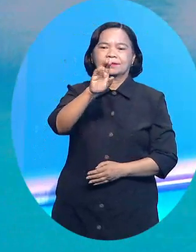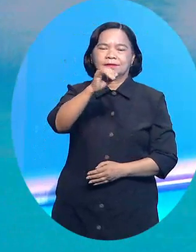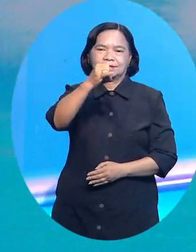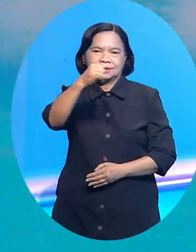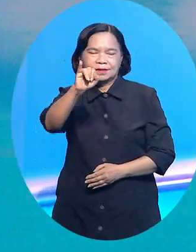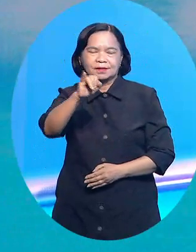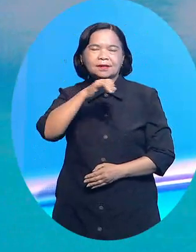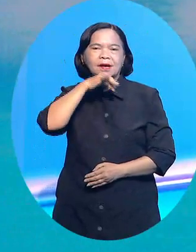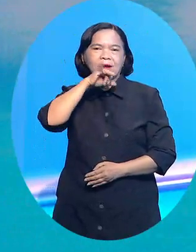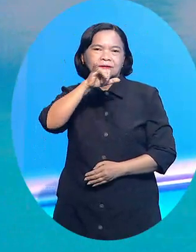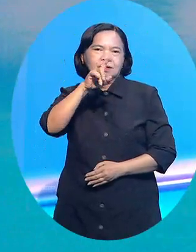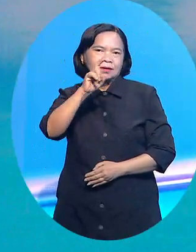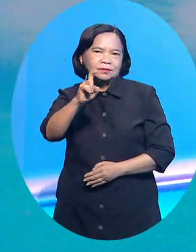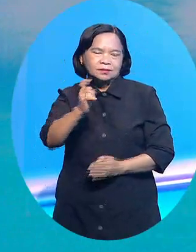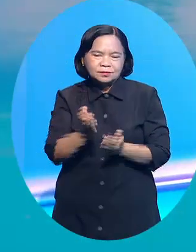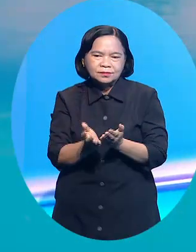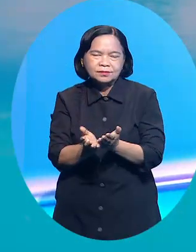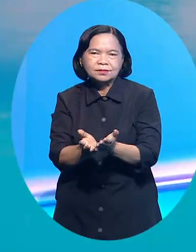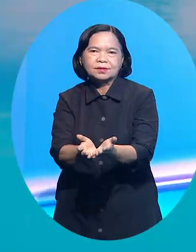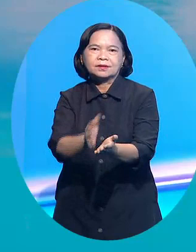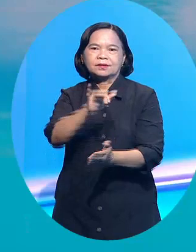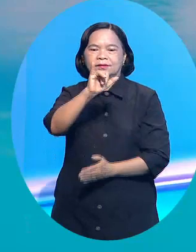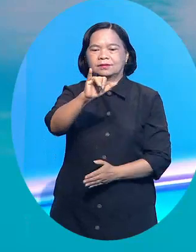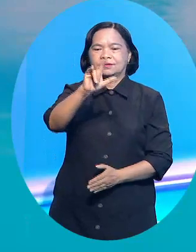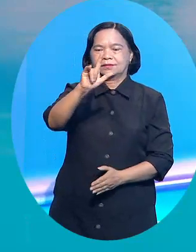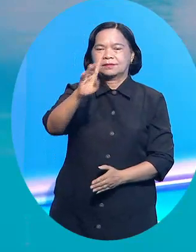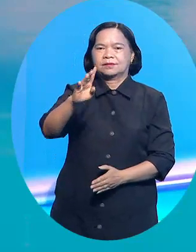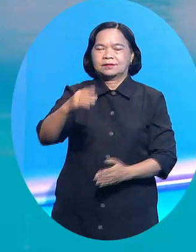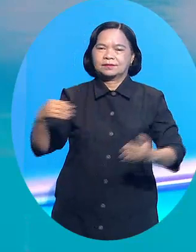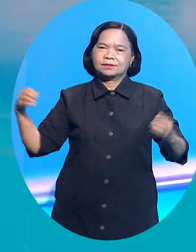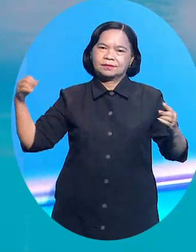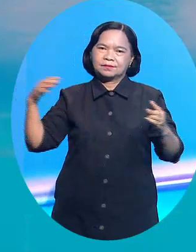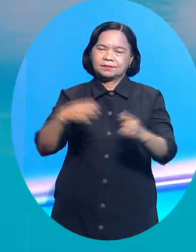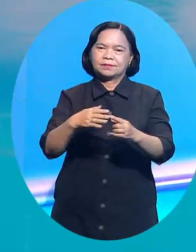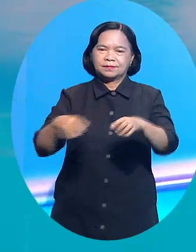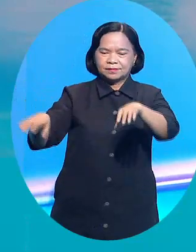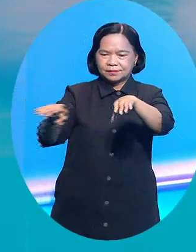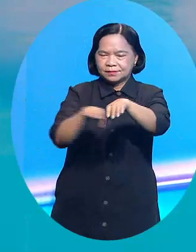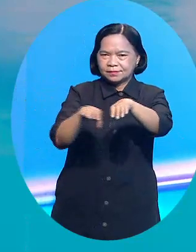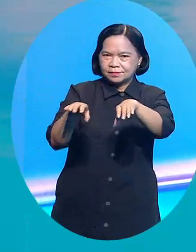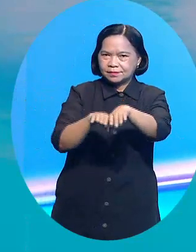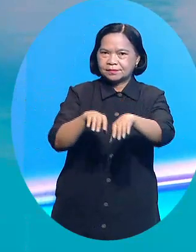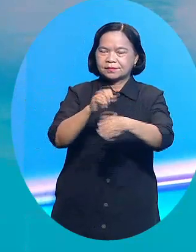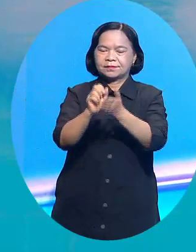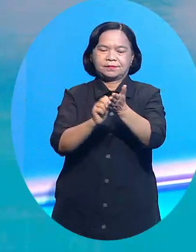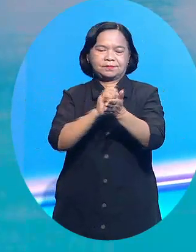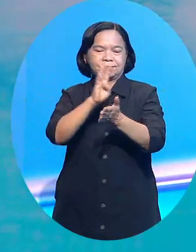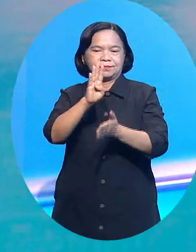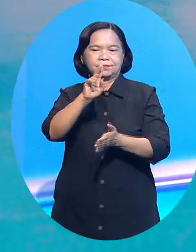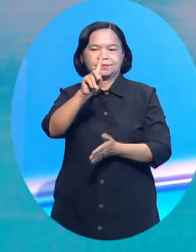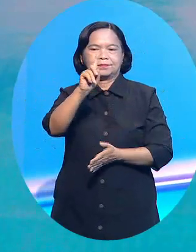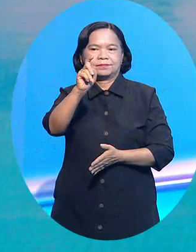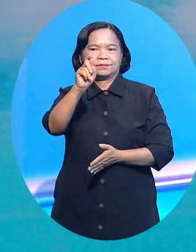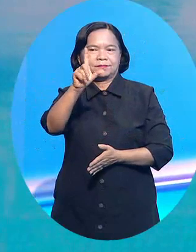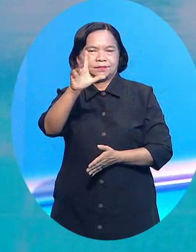ông Sáu Đức, nguyên thuyền trưởng tàu 674, trực tiếp tham gia giải phóng Trường Sa vào tháng 4 năm 1975. Anh hùng lực